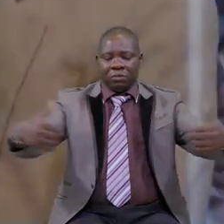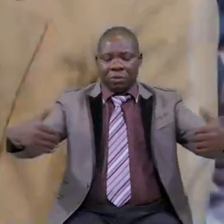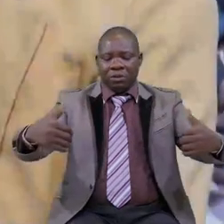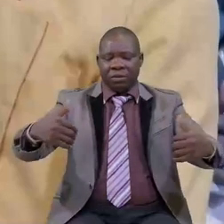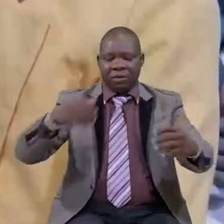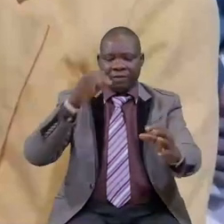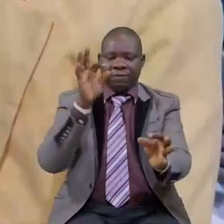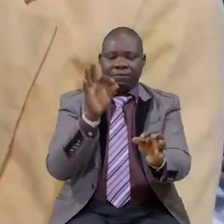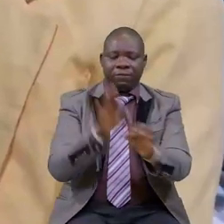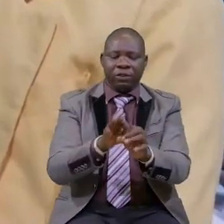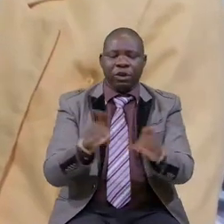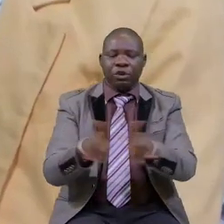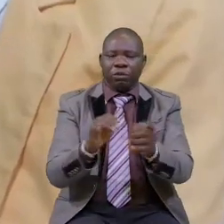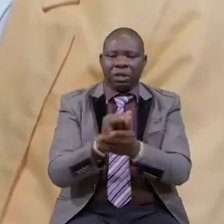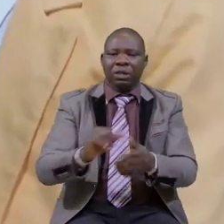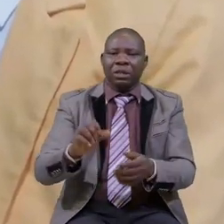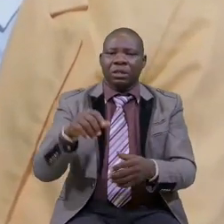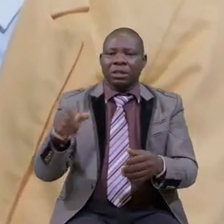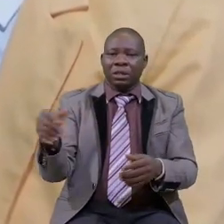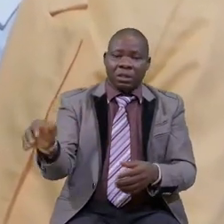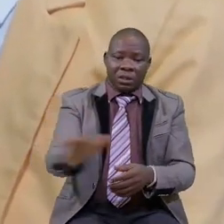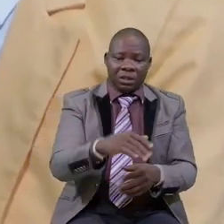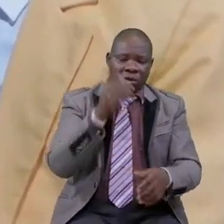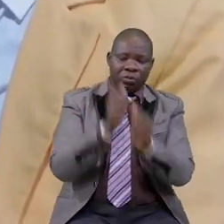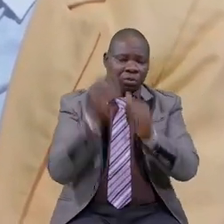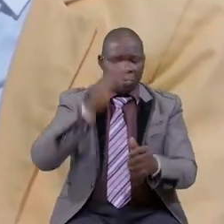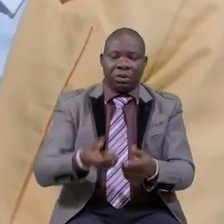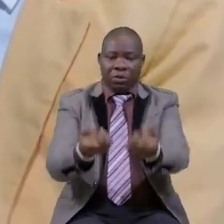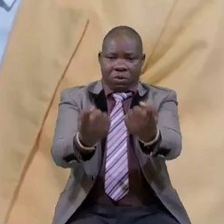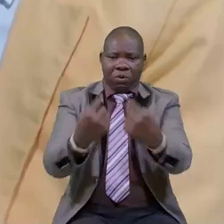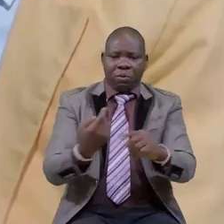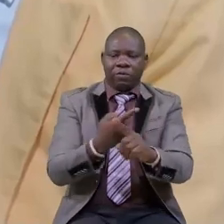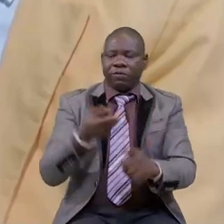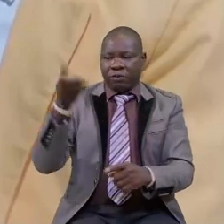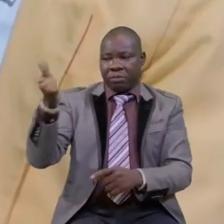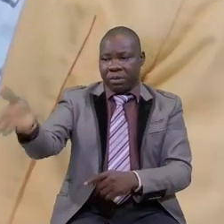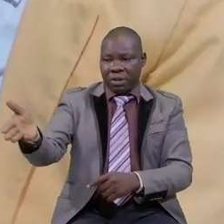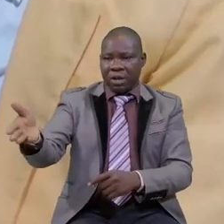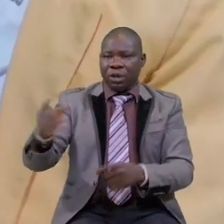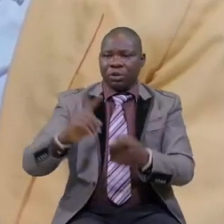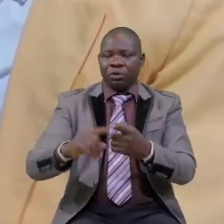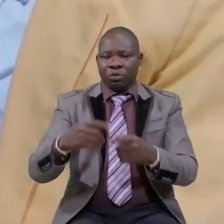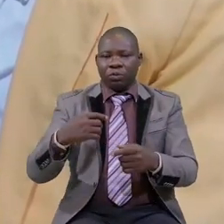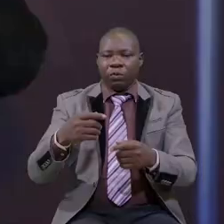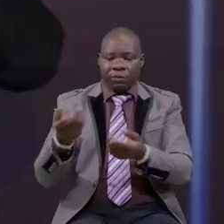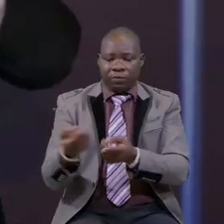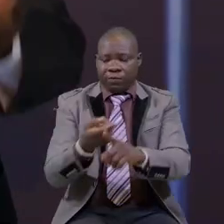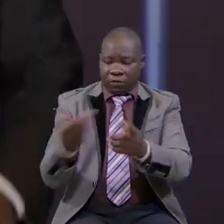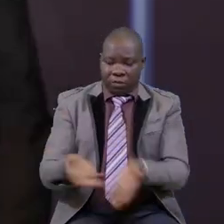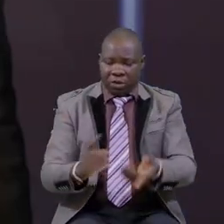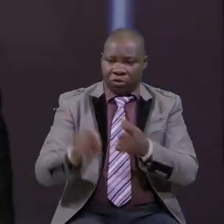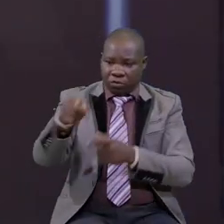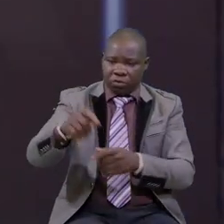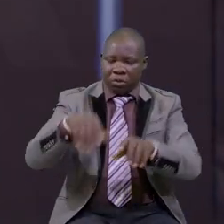afin que ceux qui voudraient passer d'ici vers vous ou de là vers nous